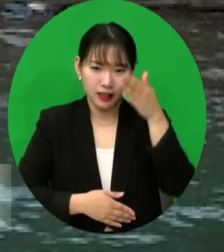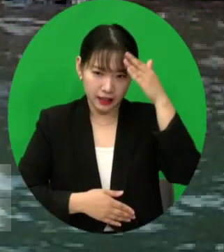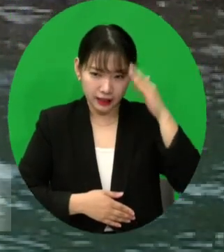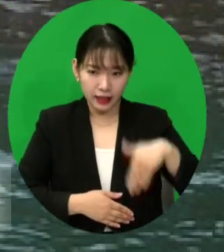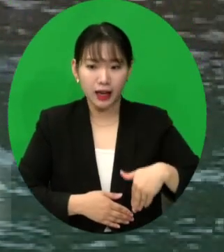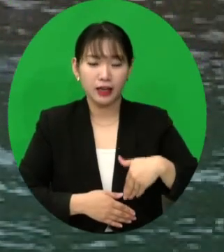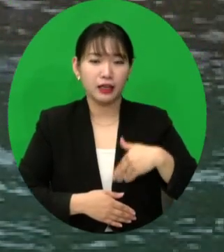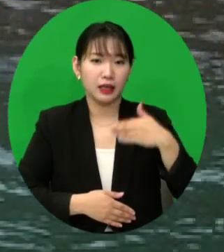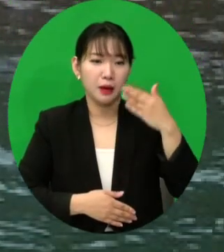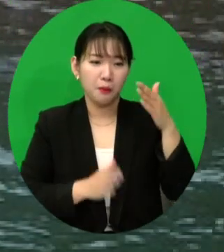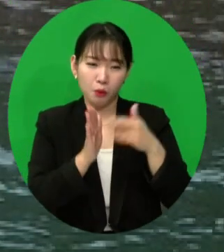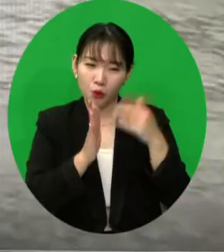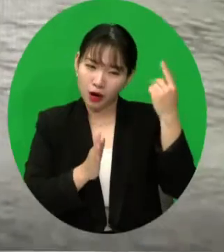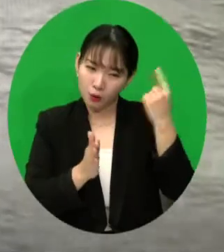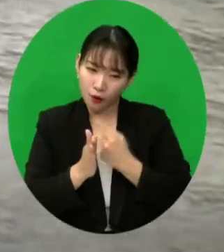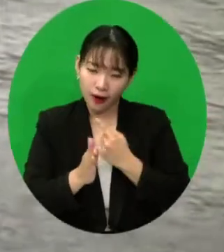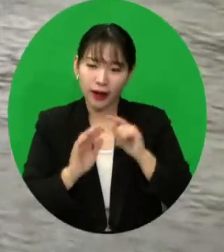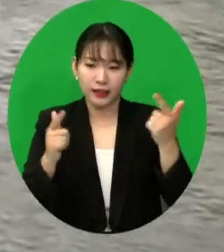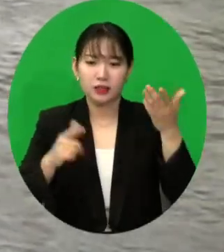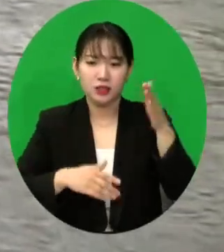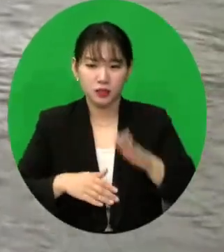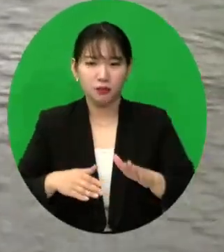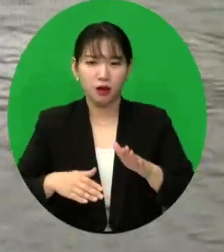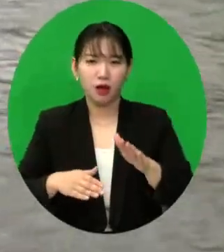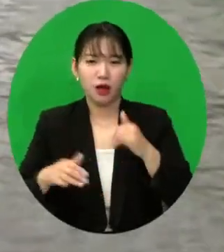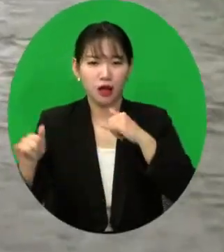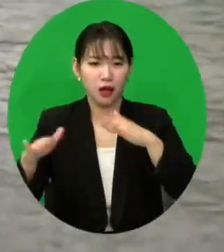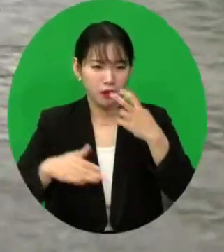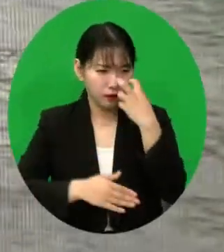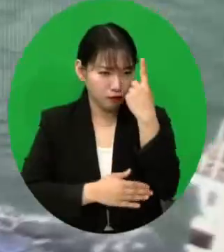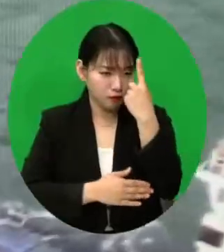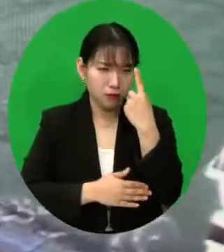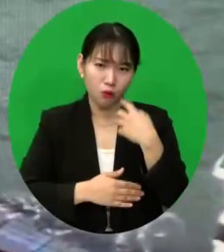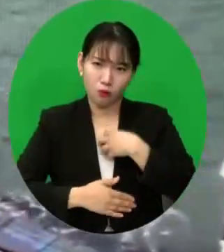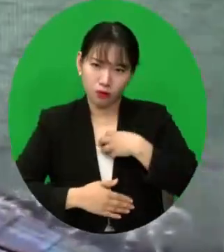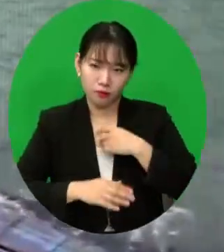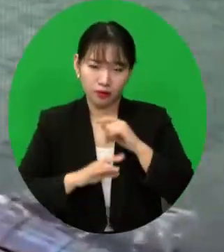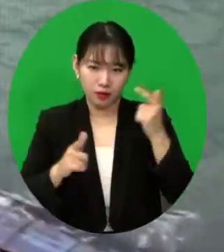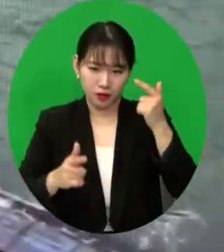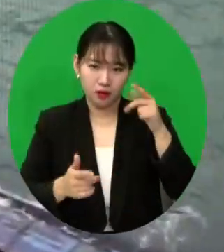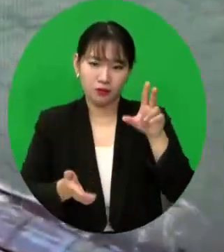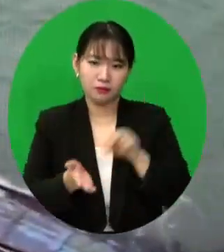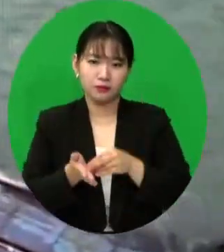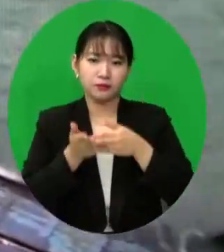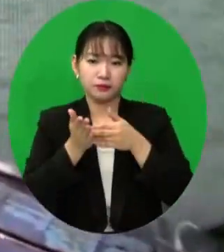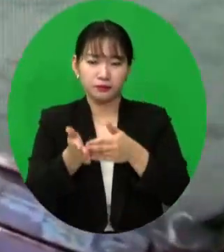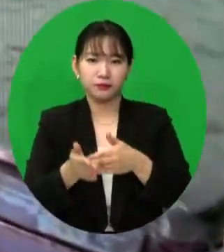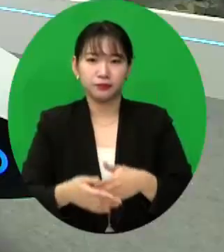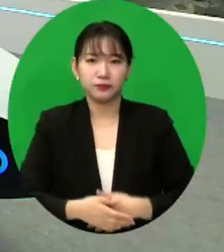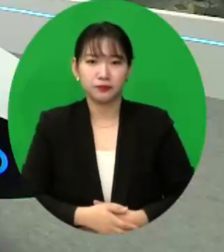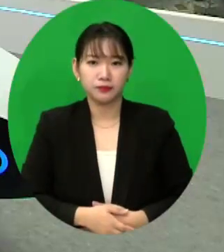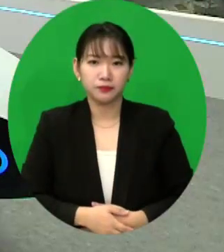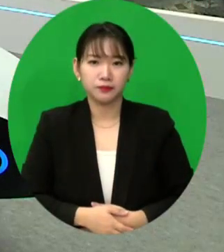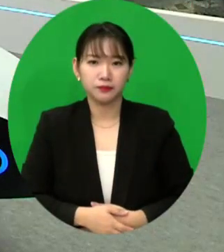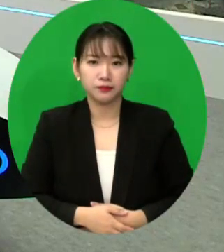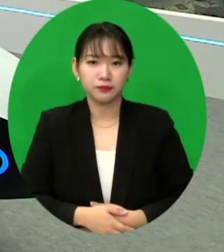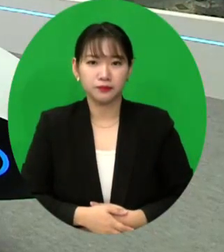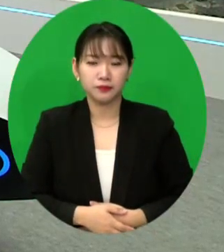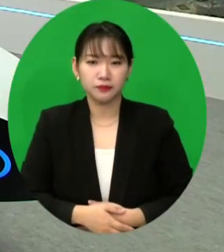것으로 드러났지만 해상 경계가 뚫린 것 아니냐는 지적이 나오고 있습니다. MBC 뉴스 안준호입니다.